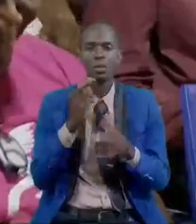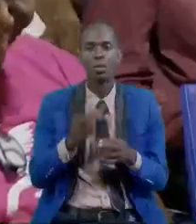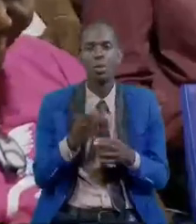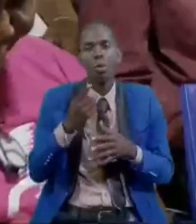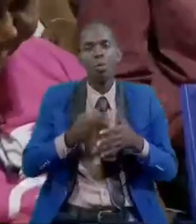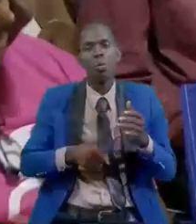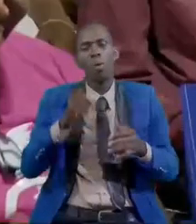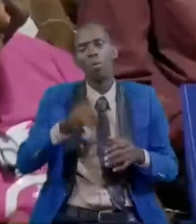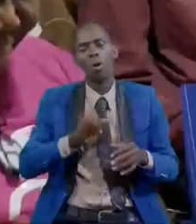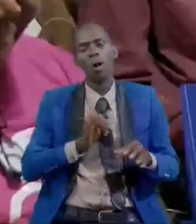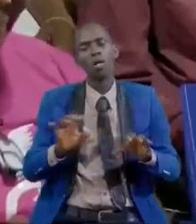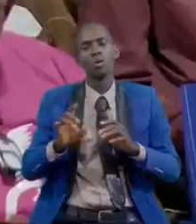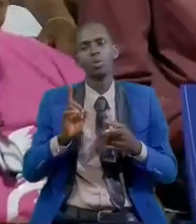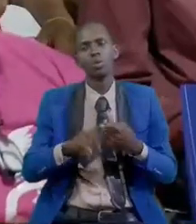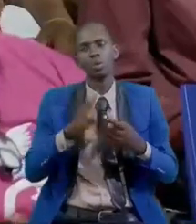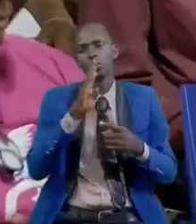Qu'est-ce qu'il faut faire pour être sauvé?